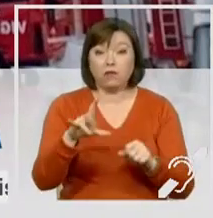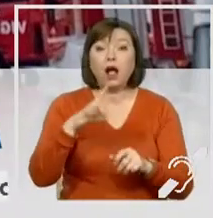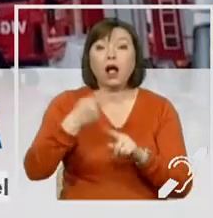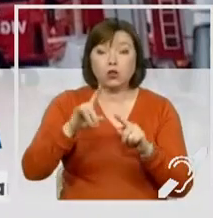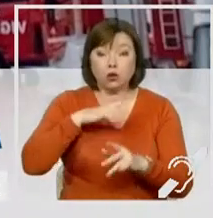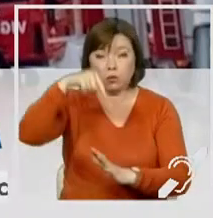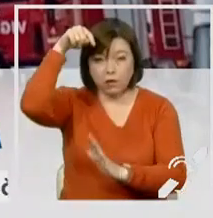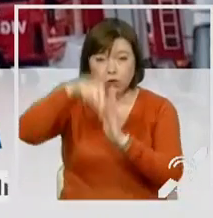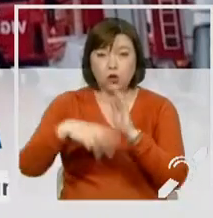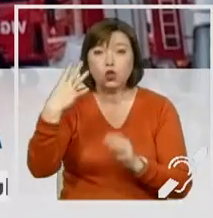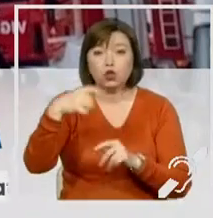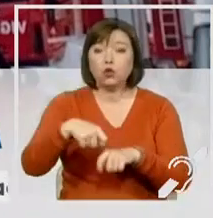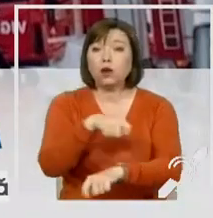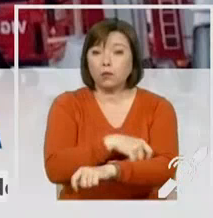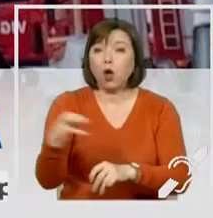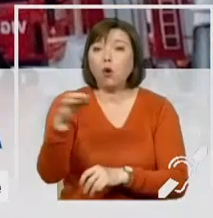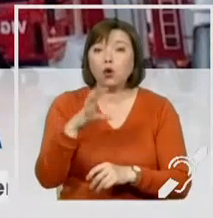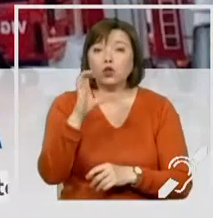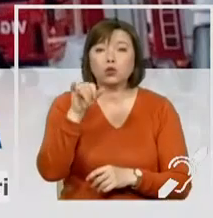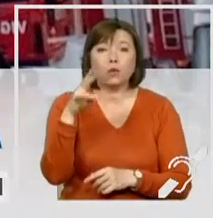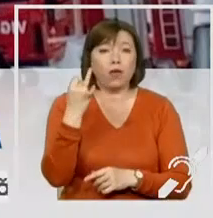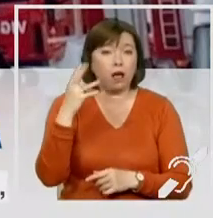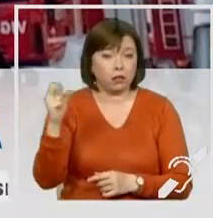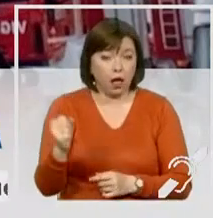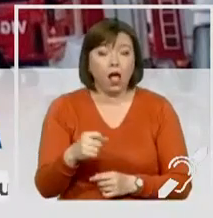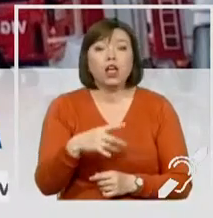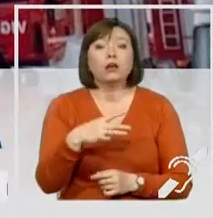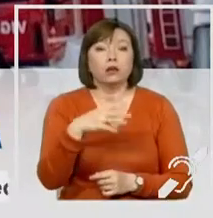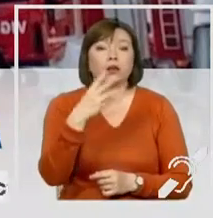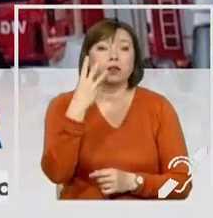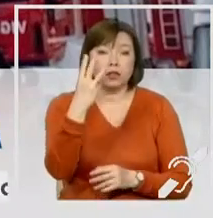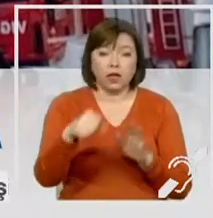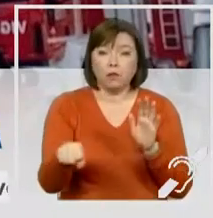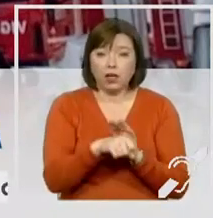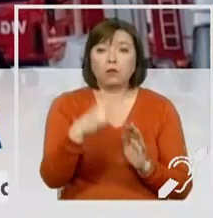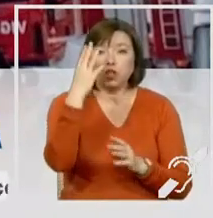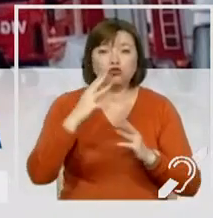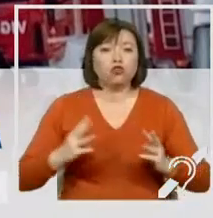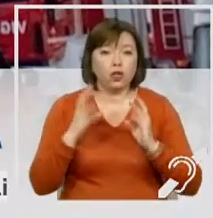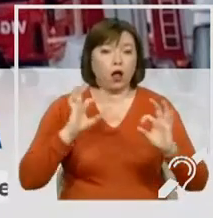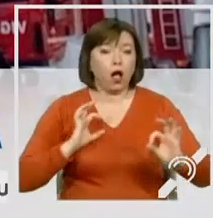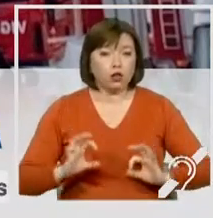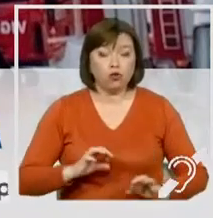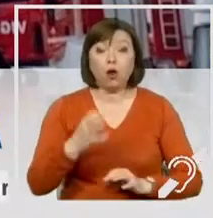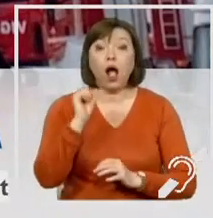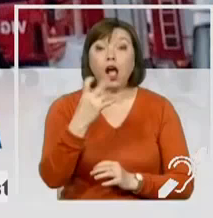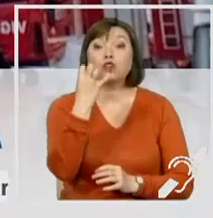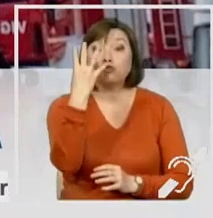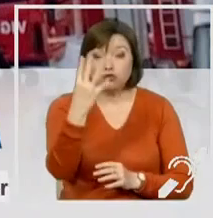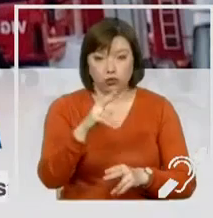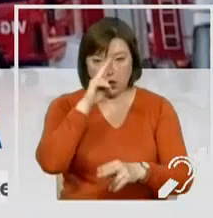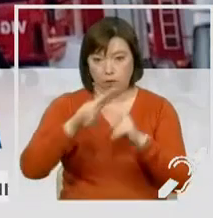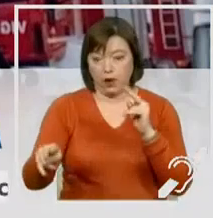metri adâncime în lacul Suviana, 3 muncitori au murit, 5 au suferit arsuri grave, iar alți 4 sunt încă dați